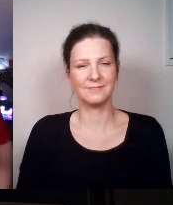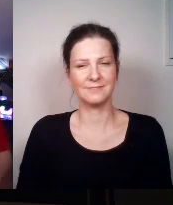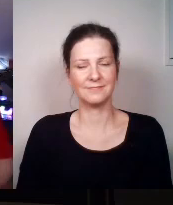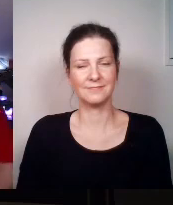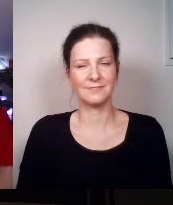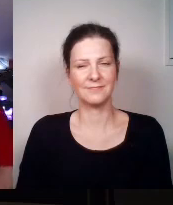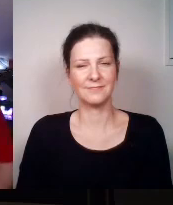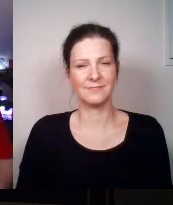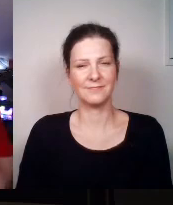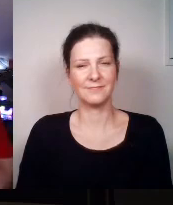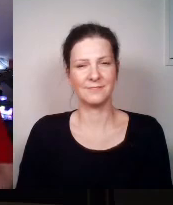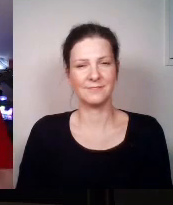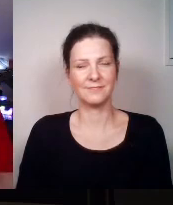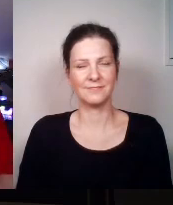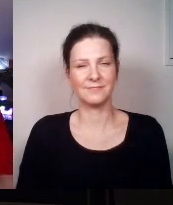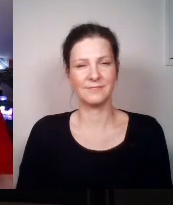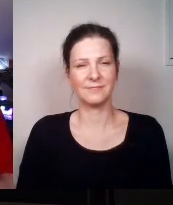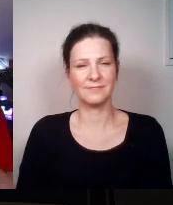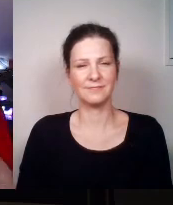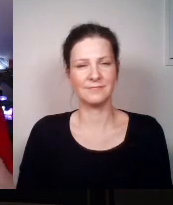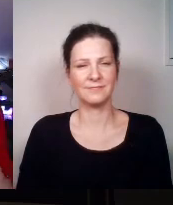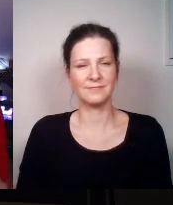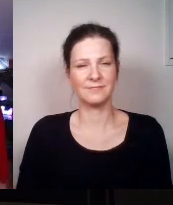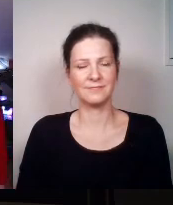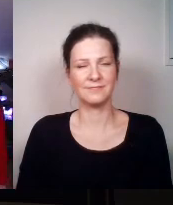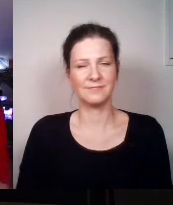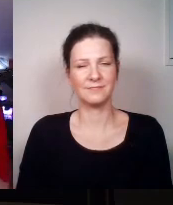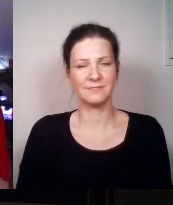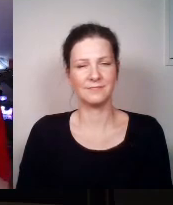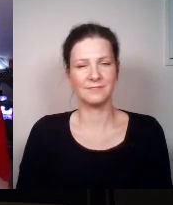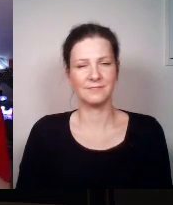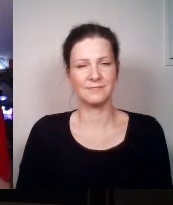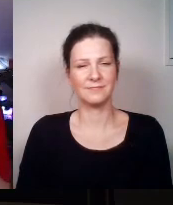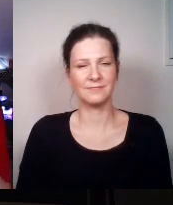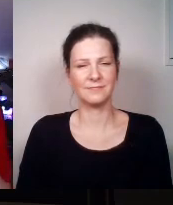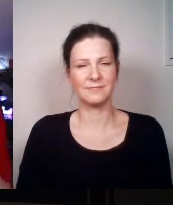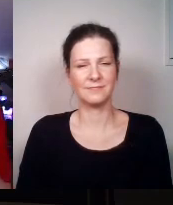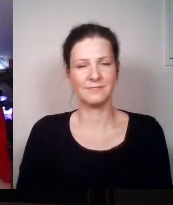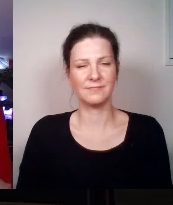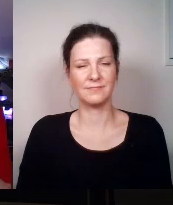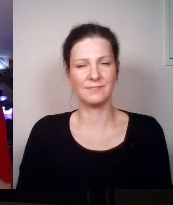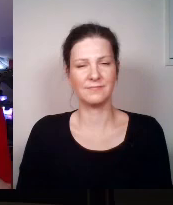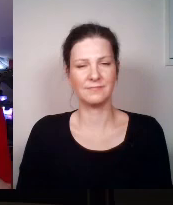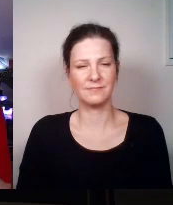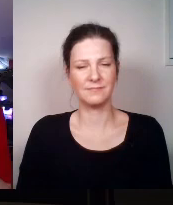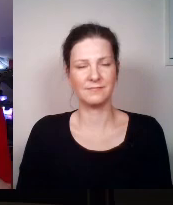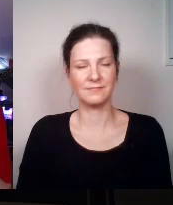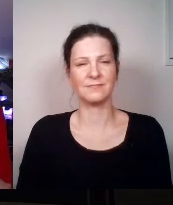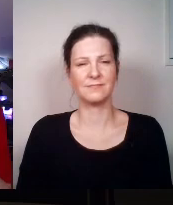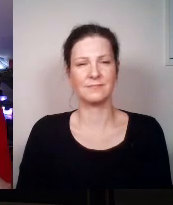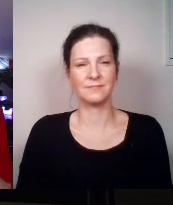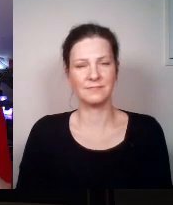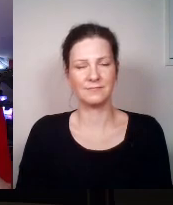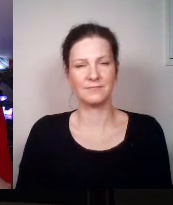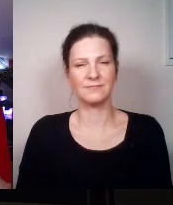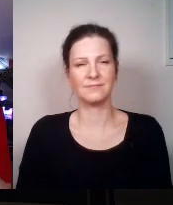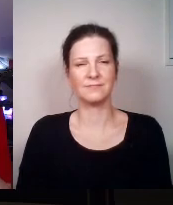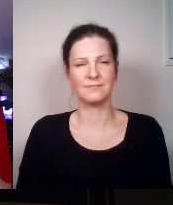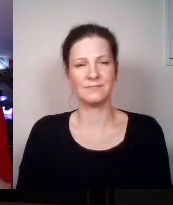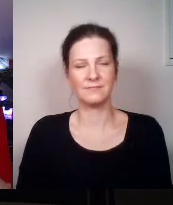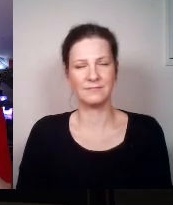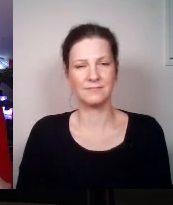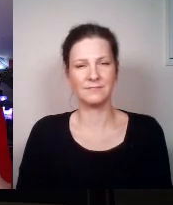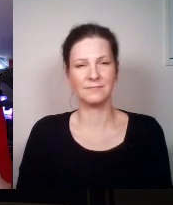Verteidigen Sie Berliner Regierungsgebäude und das preußische Abgeordnetenhaus gegen mögliche Angriffe von Radikalen.